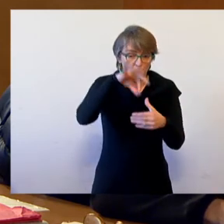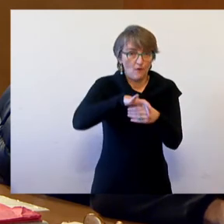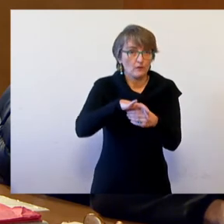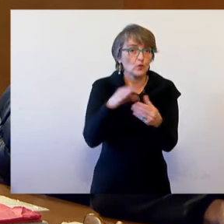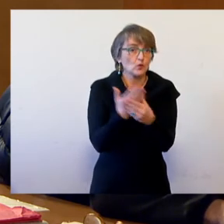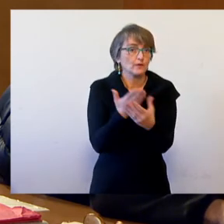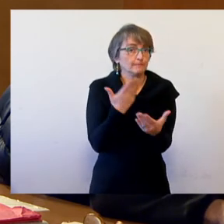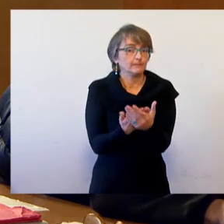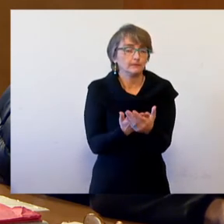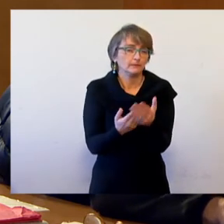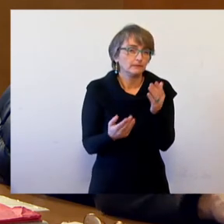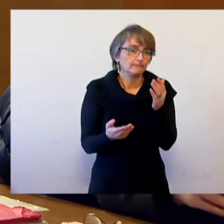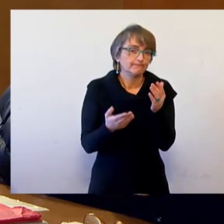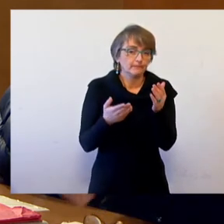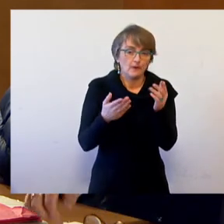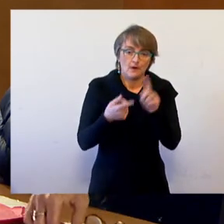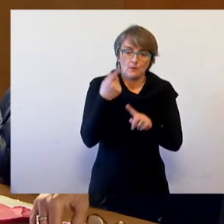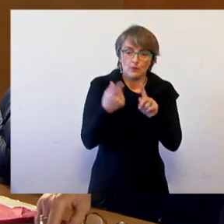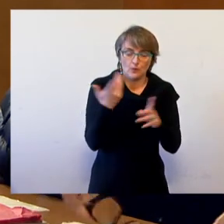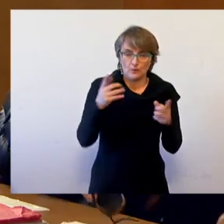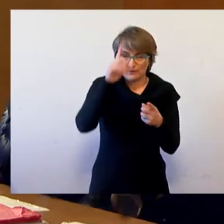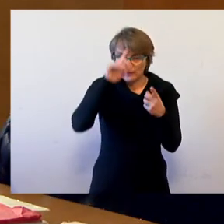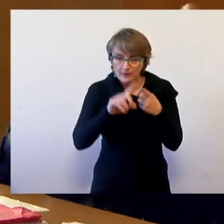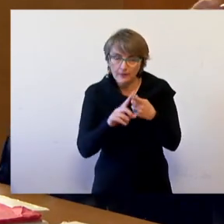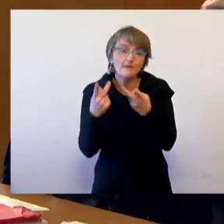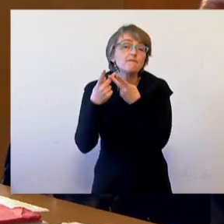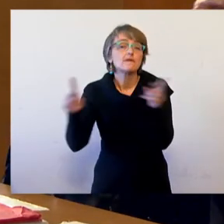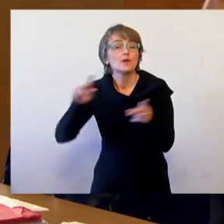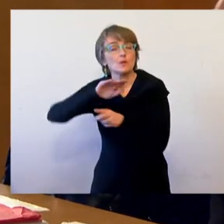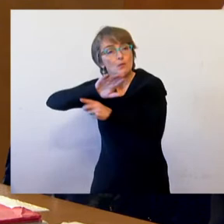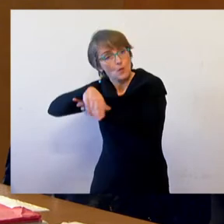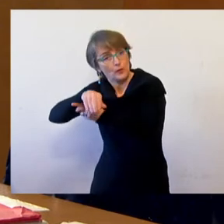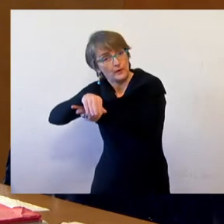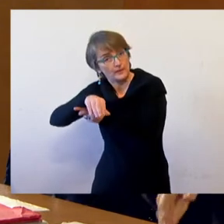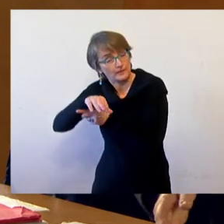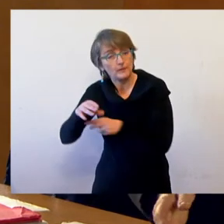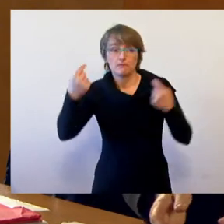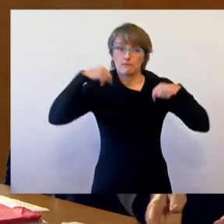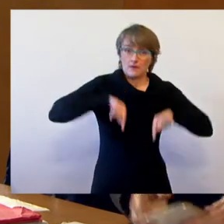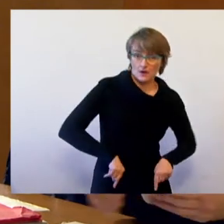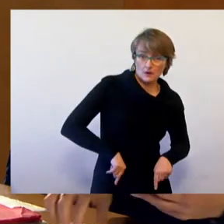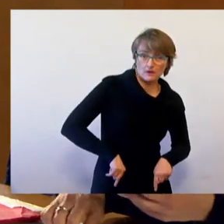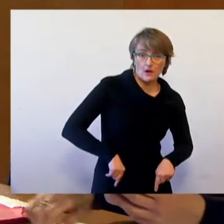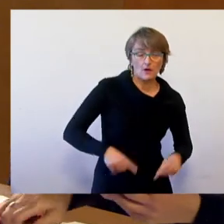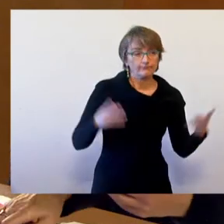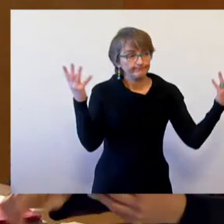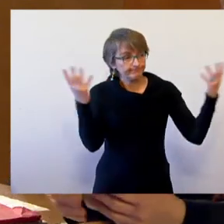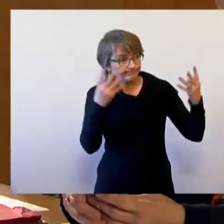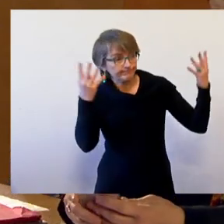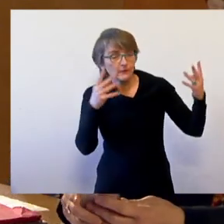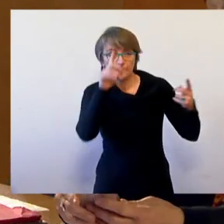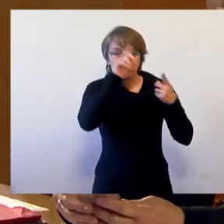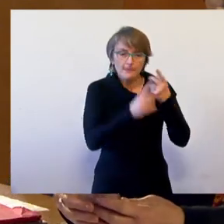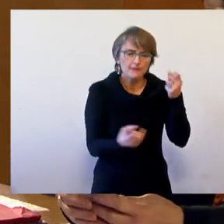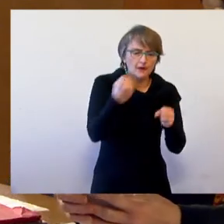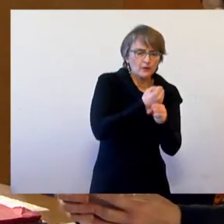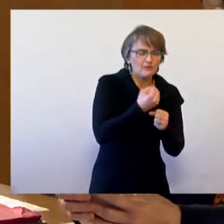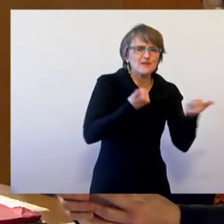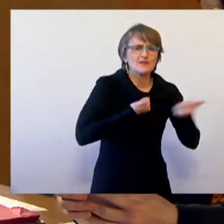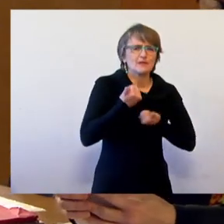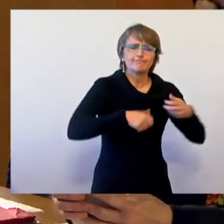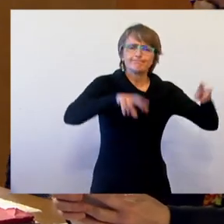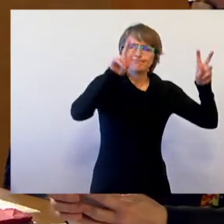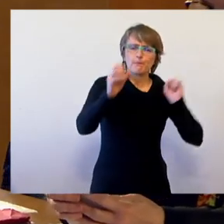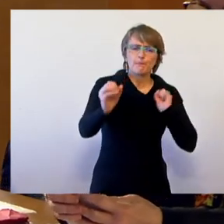à approuver un conventionnement entre la ville de Montpellier et l'État pour la création d'un service de médiation sociale. Alors, c'est quelque chose